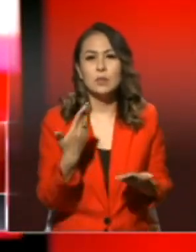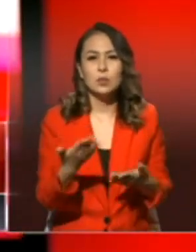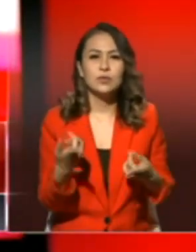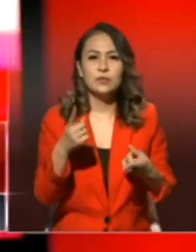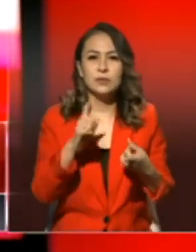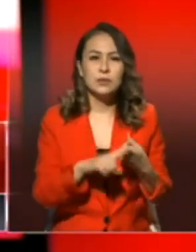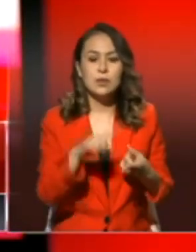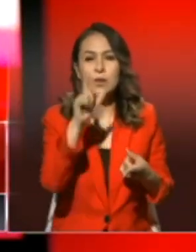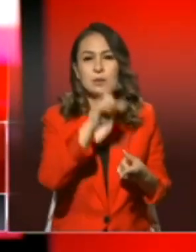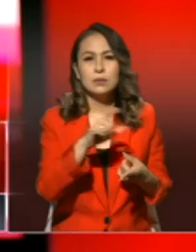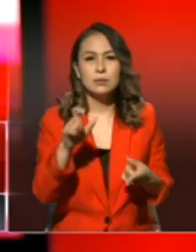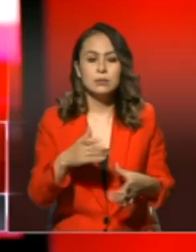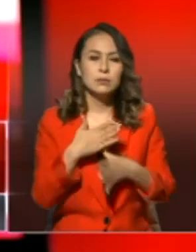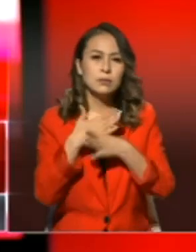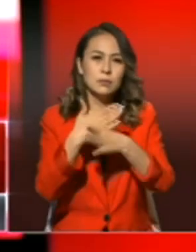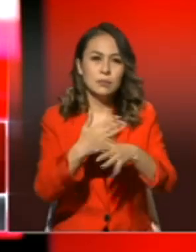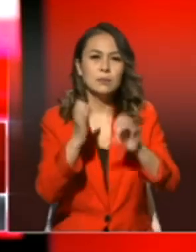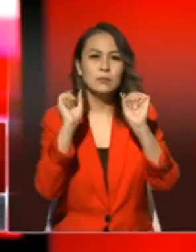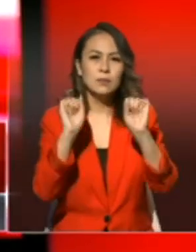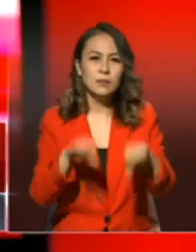жағдайларда адам донор бола алады.